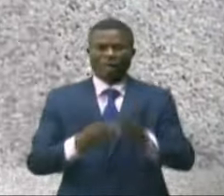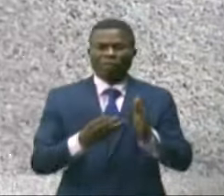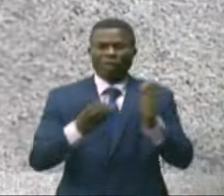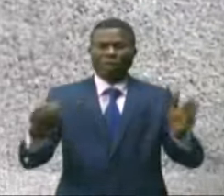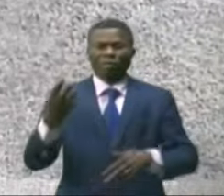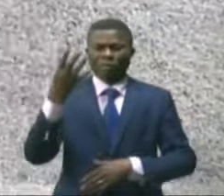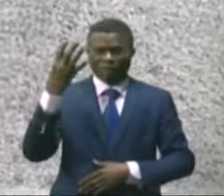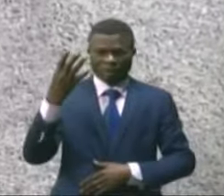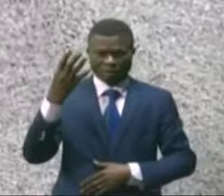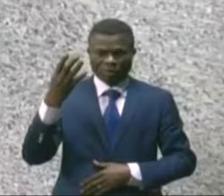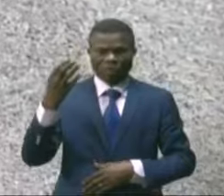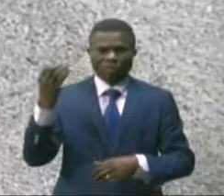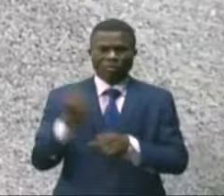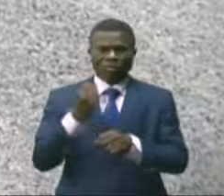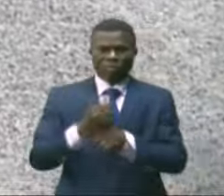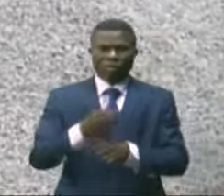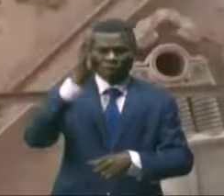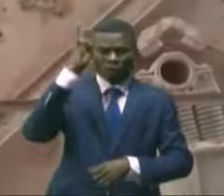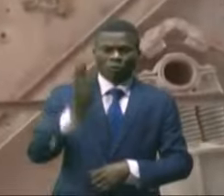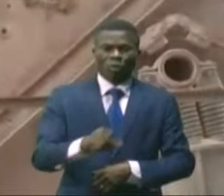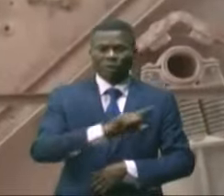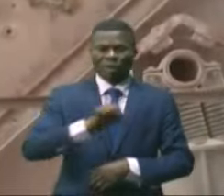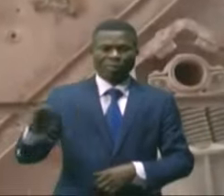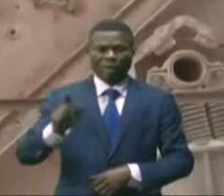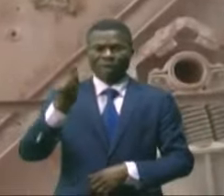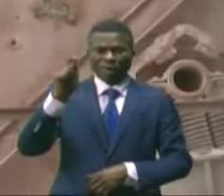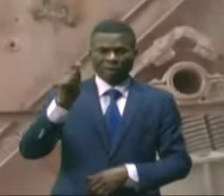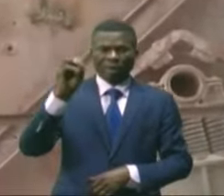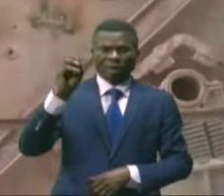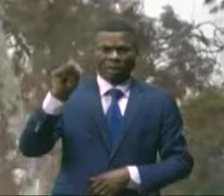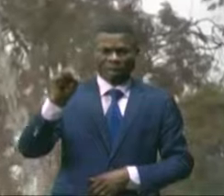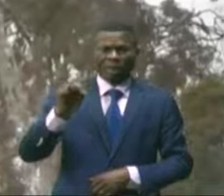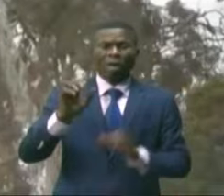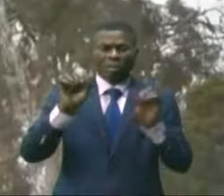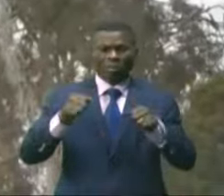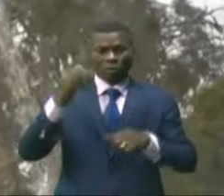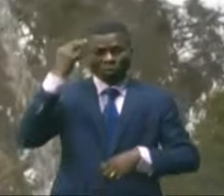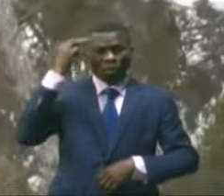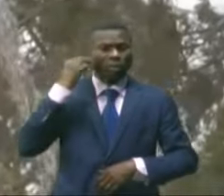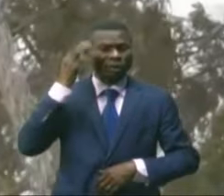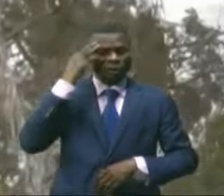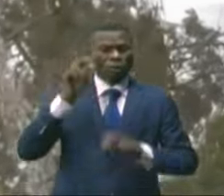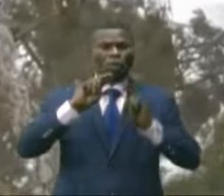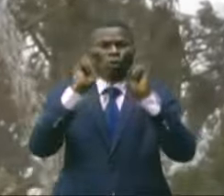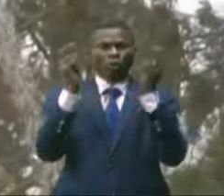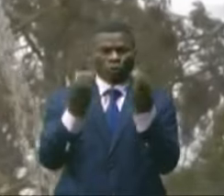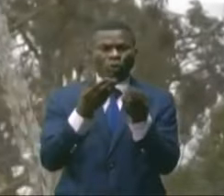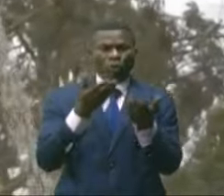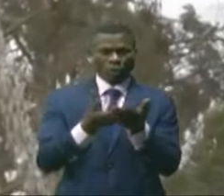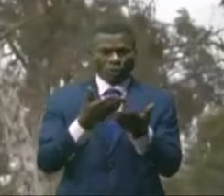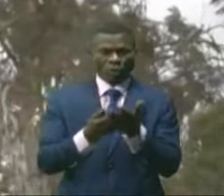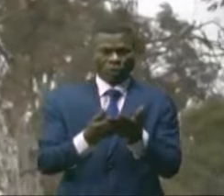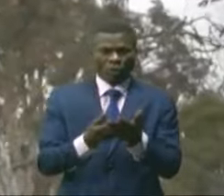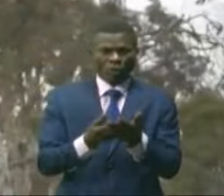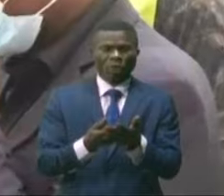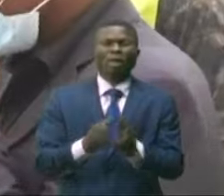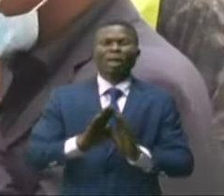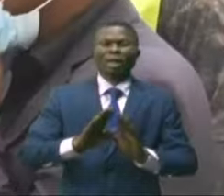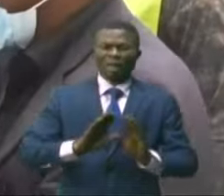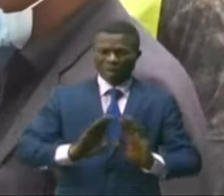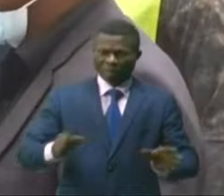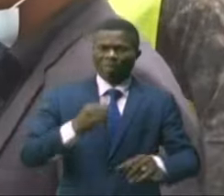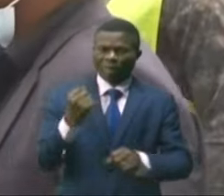production est estimée à 300 000 tonnes. Il y a lieu pour le ministre de reconnaître que cette usine est en capacité de